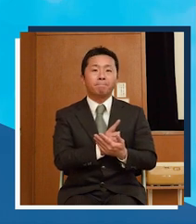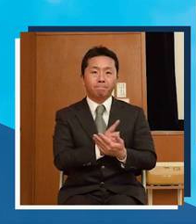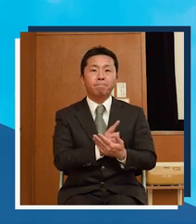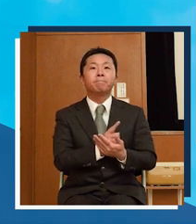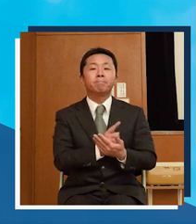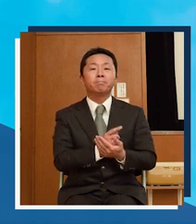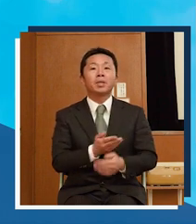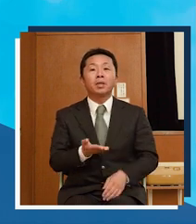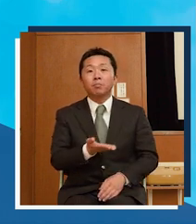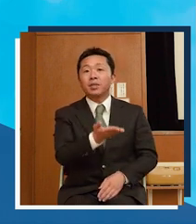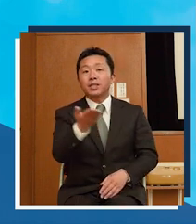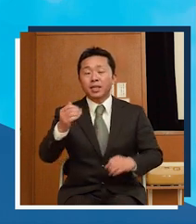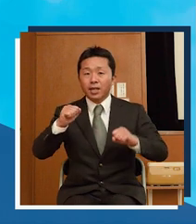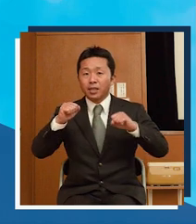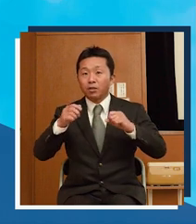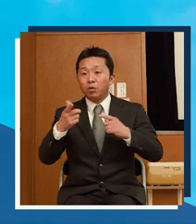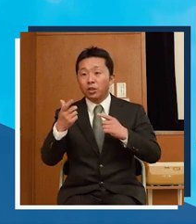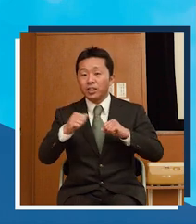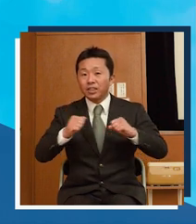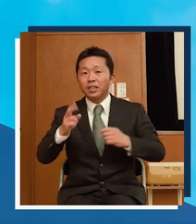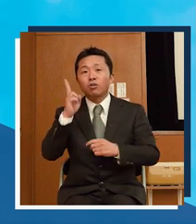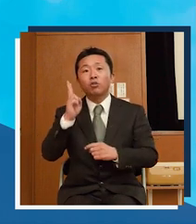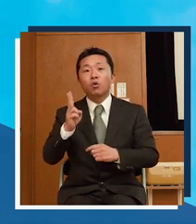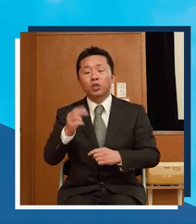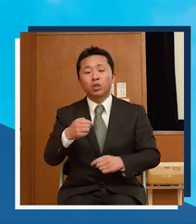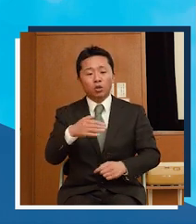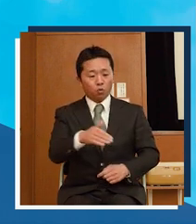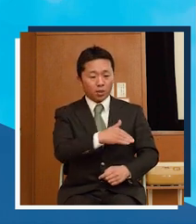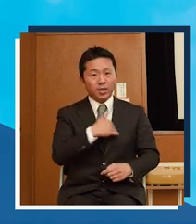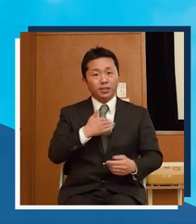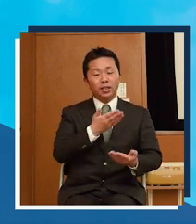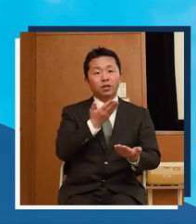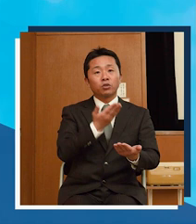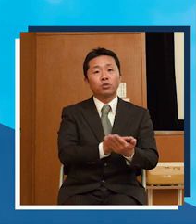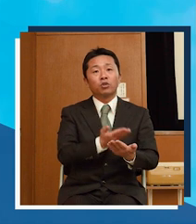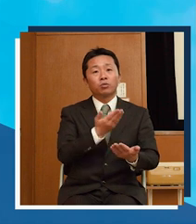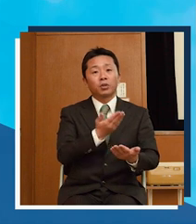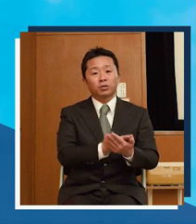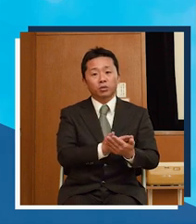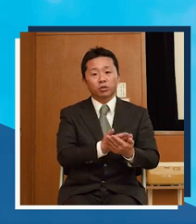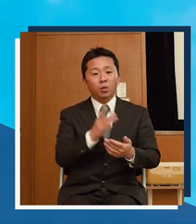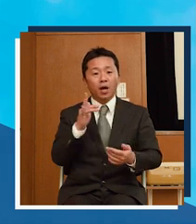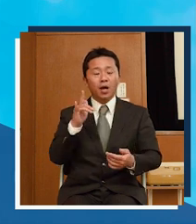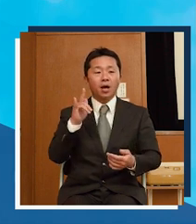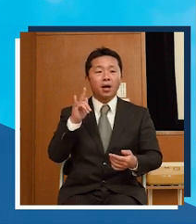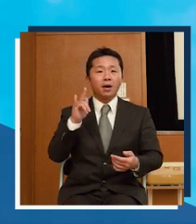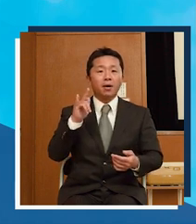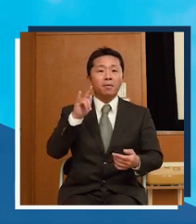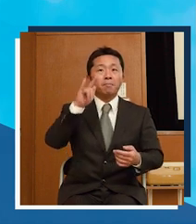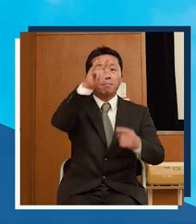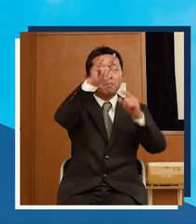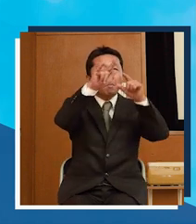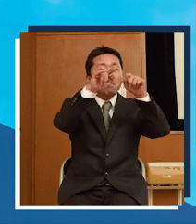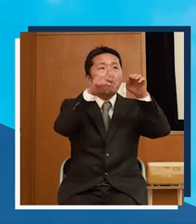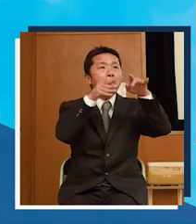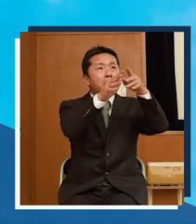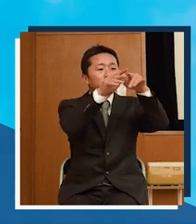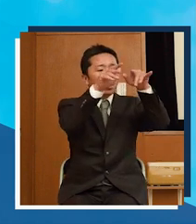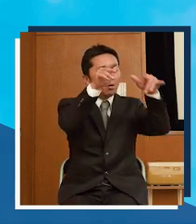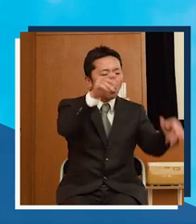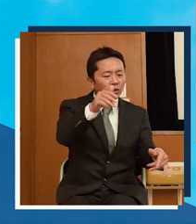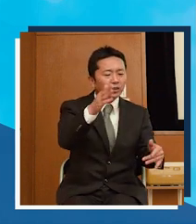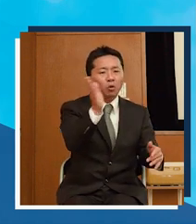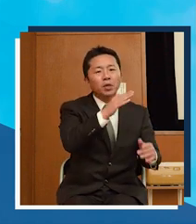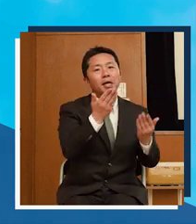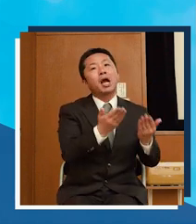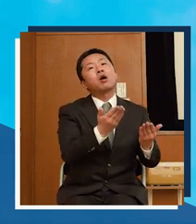やって今生きてるように私たちが求めてるのは窓が落ちてこない学校の中で夜も安心して歩ける